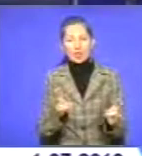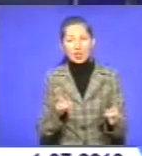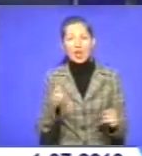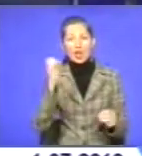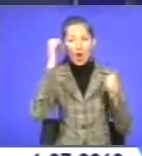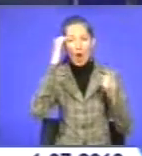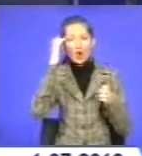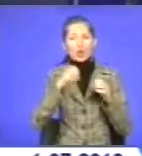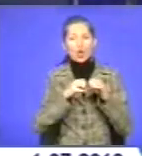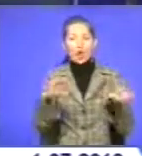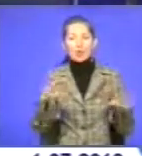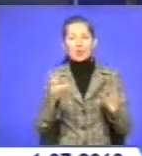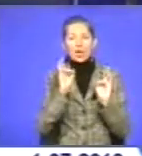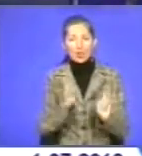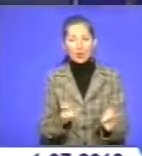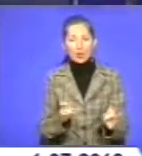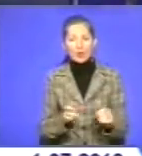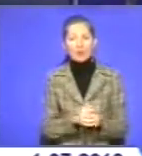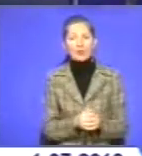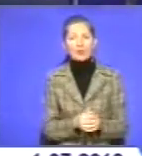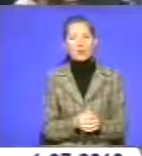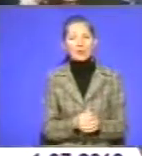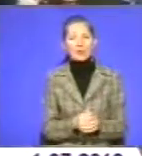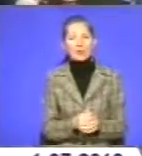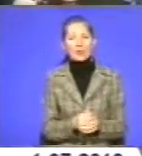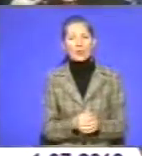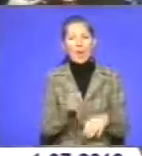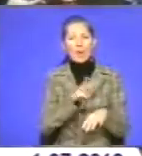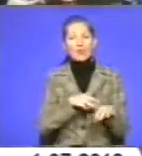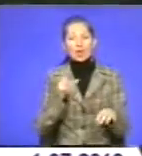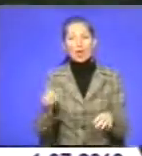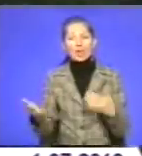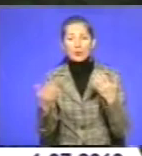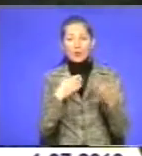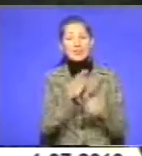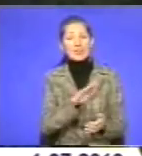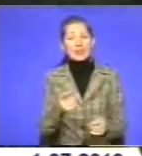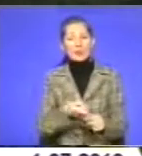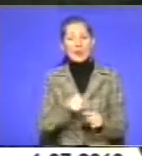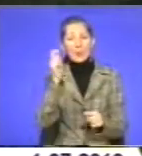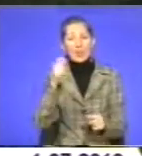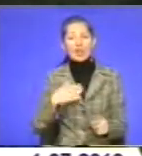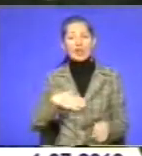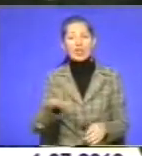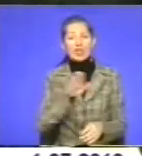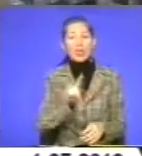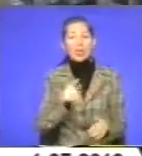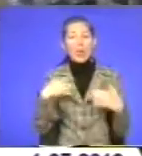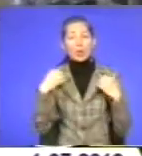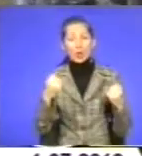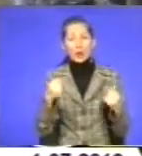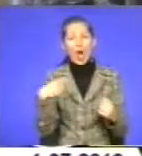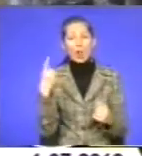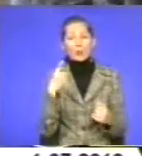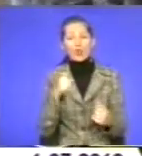громадськістю УМВС України в Тернопільській області. Міліціонери спілкувалися із дітьми, які приїхали у наш край, аби оздоровитися із областей,